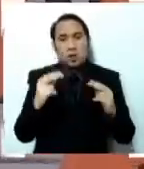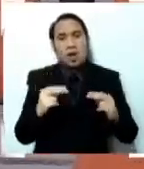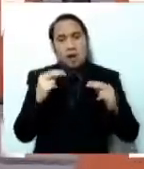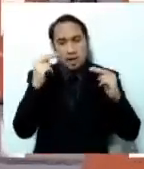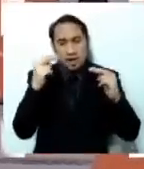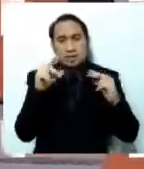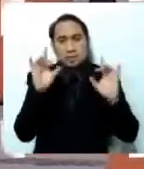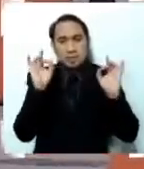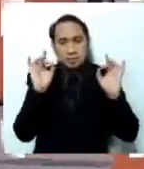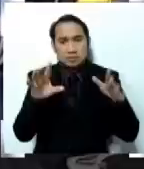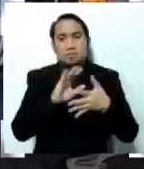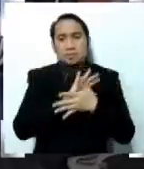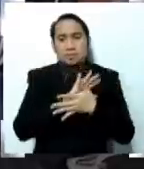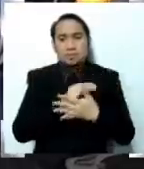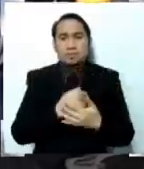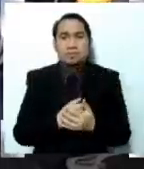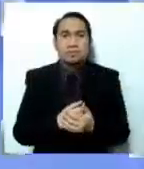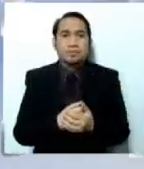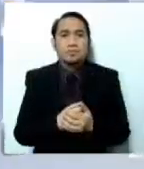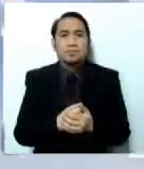Jun Veneracion, ang inyong saksi.